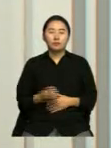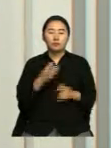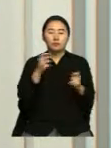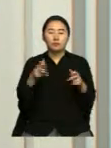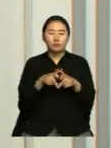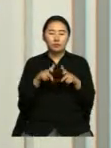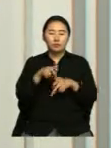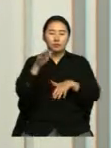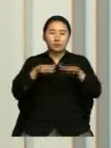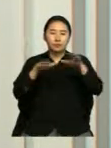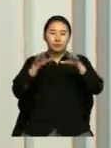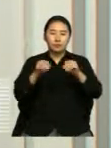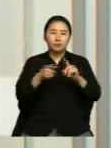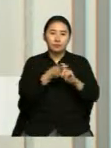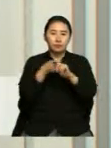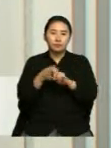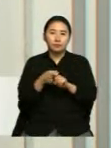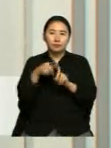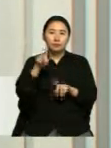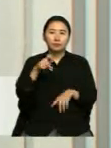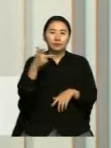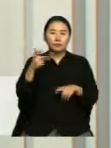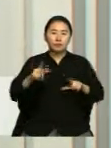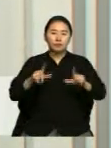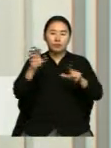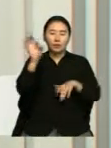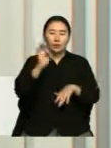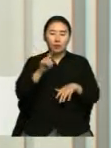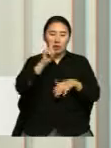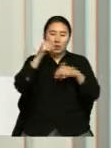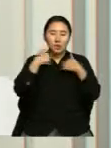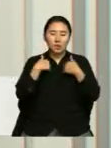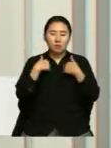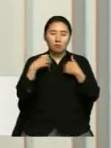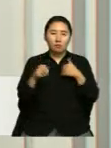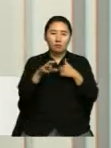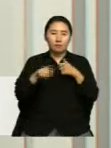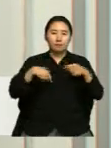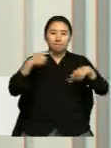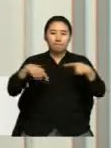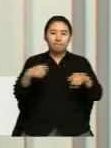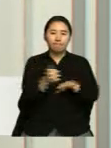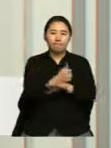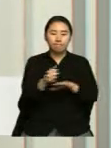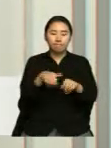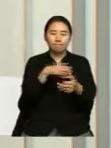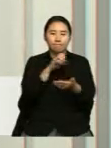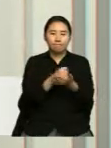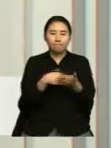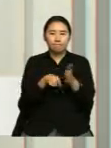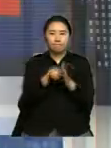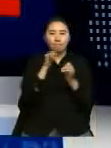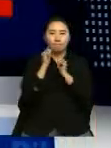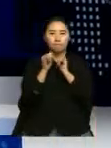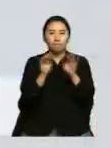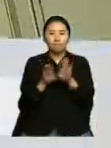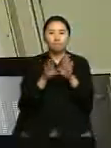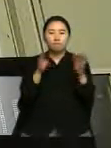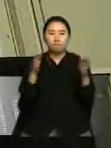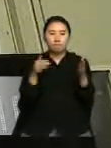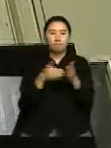경기도 장애인 차별 철폐 연대가 지난 17일 여주시청 앞에서 장애인 이동권 확보 등을 위한 기자회견을